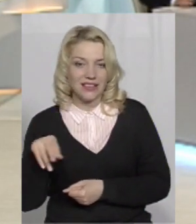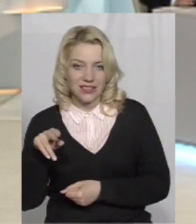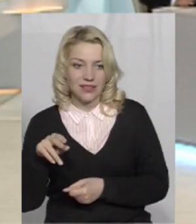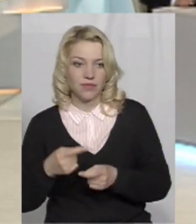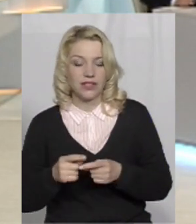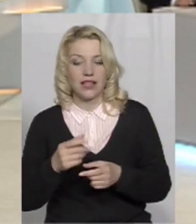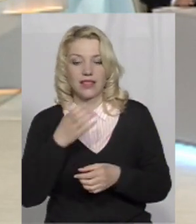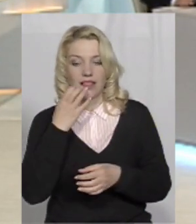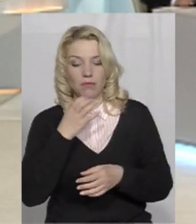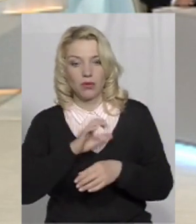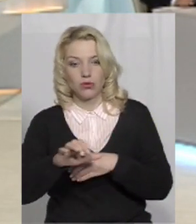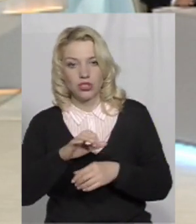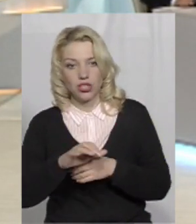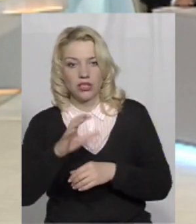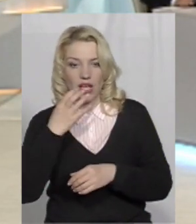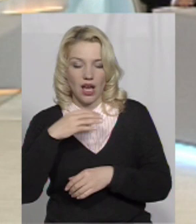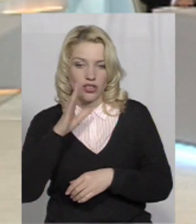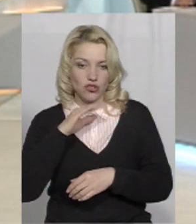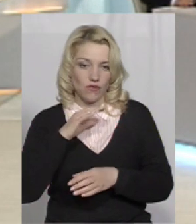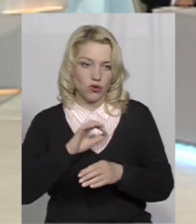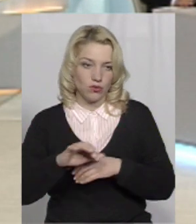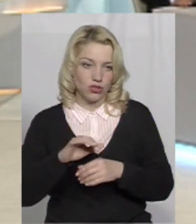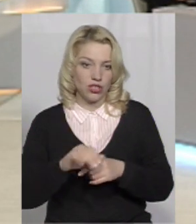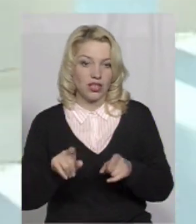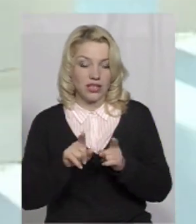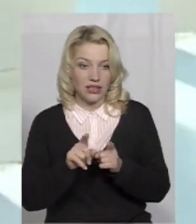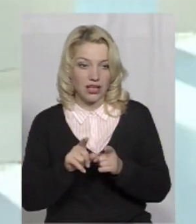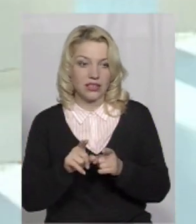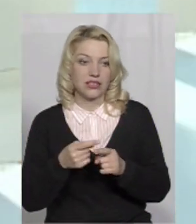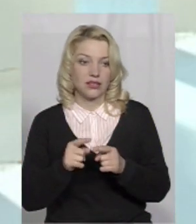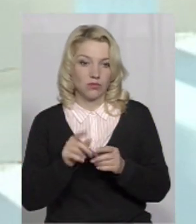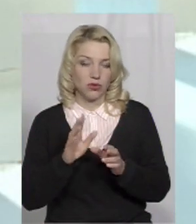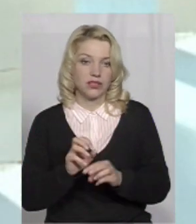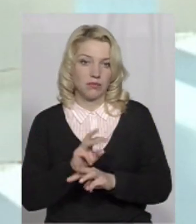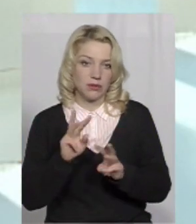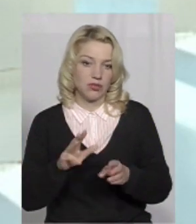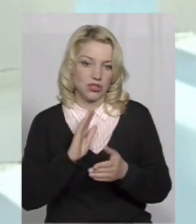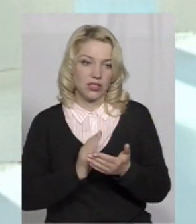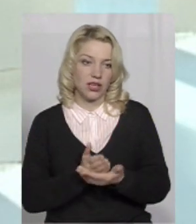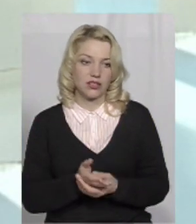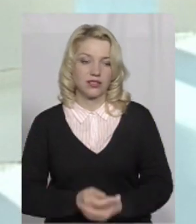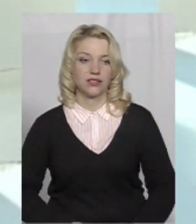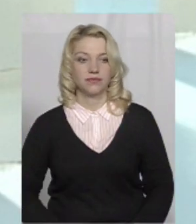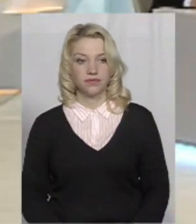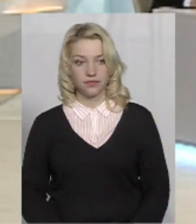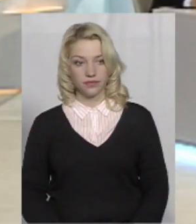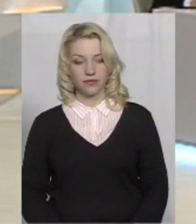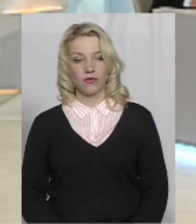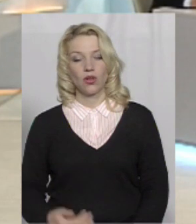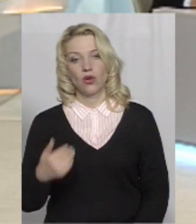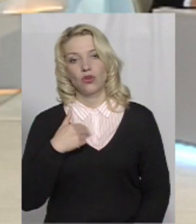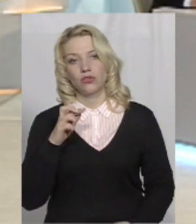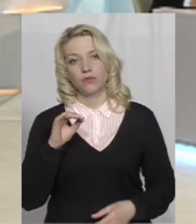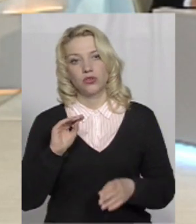послуг з теплопостачання і гарячого водопостачання. Таким чином це, можливо, буде забезпечена якість. Ви хотіли щось додати? Так,